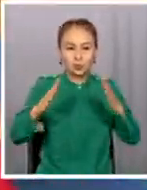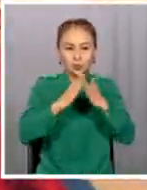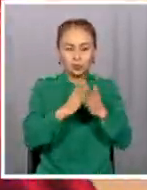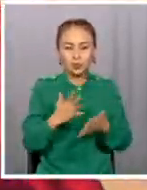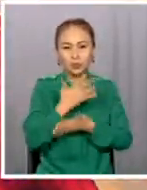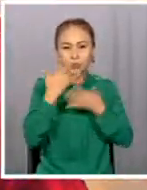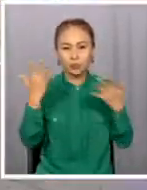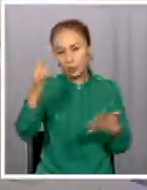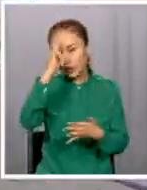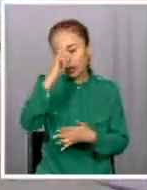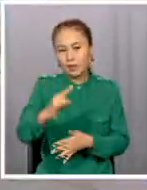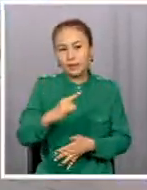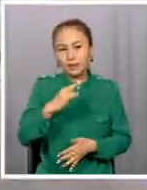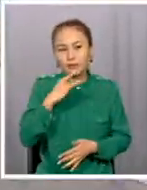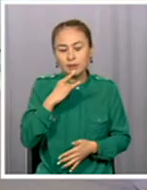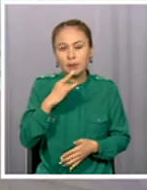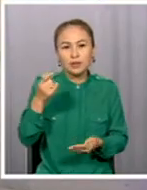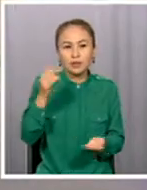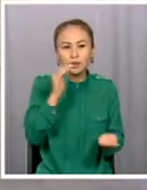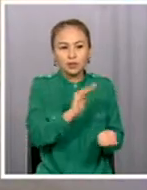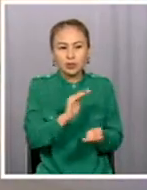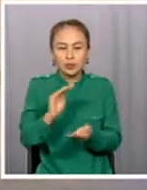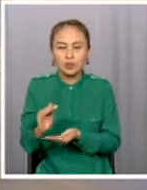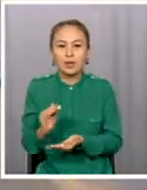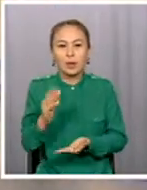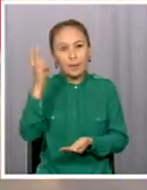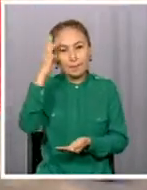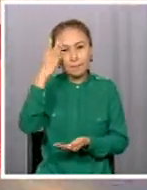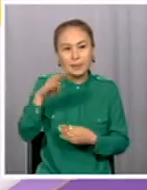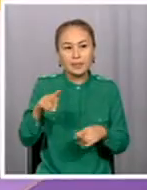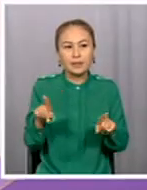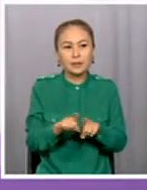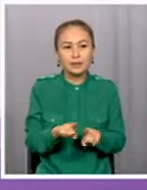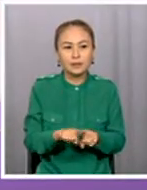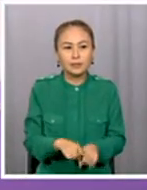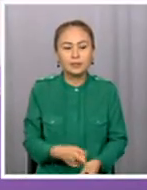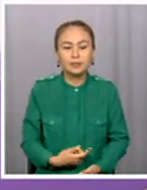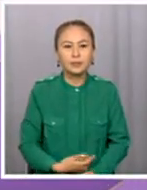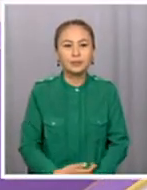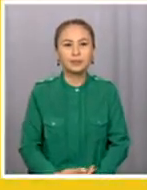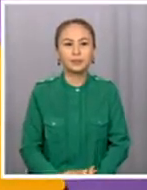үлкен Қазақстанның кішкентай моделі іспетті.